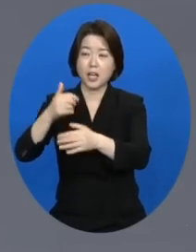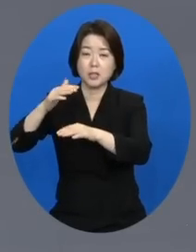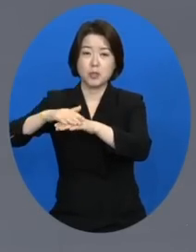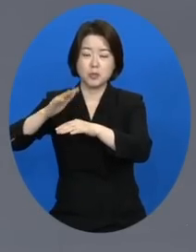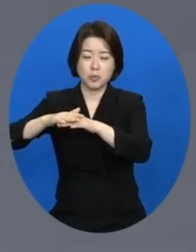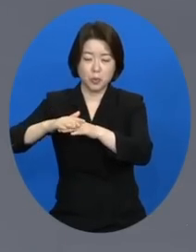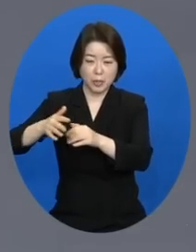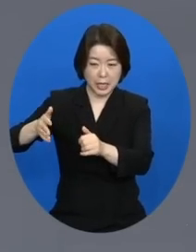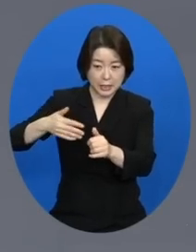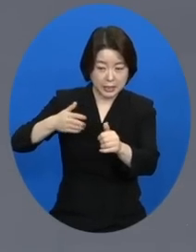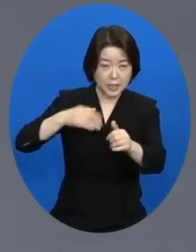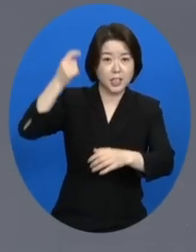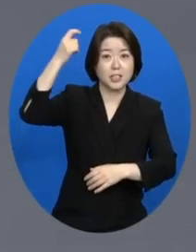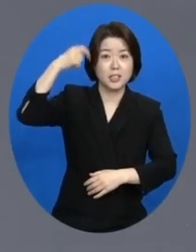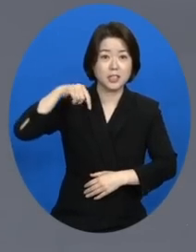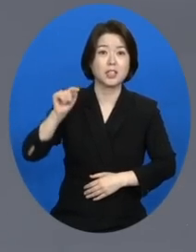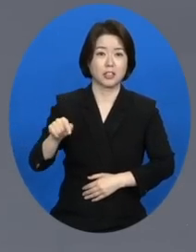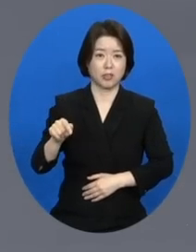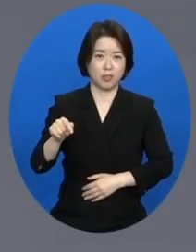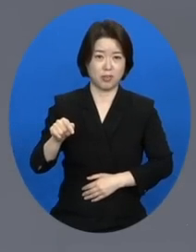겁니다.